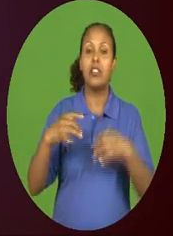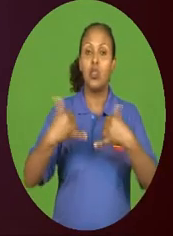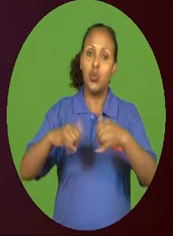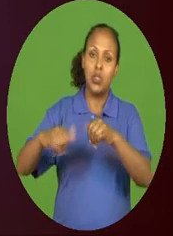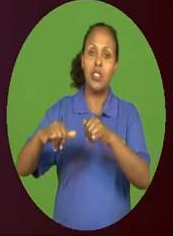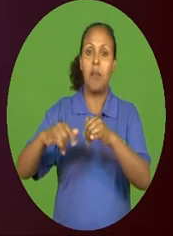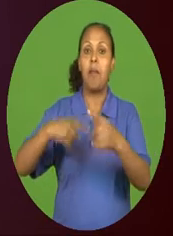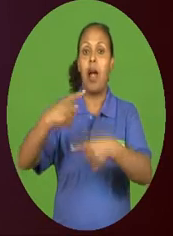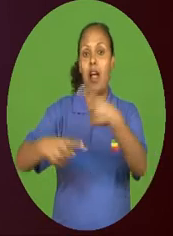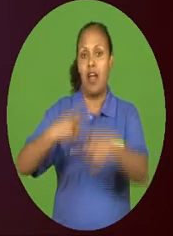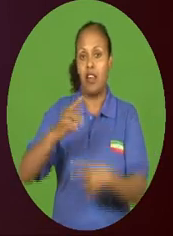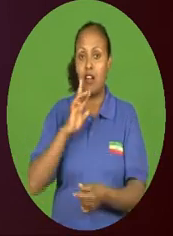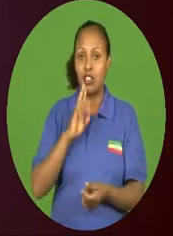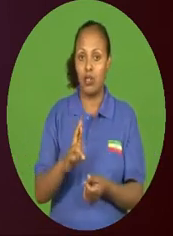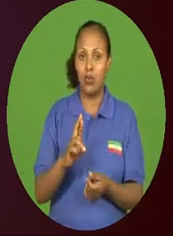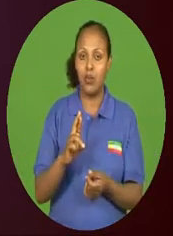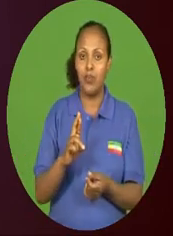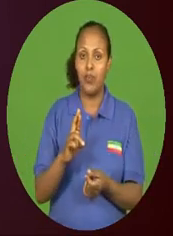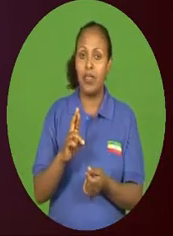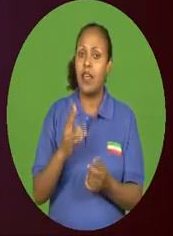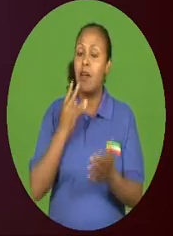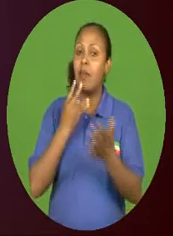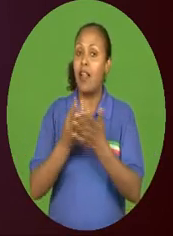ማድረግና ጭውውት ማካሄድ ናቸው።